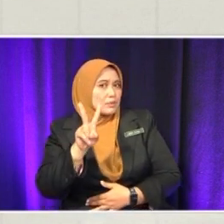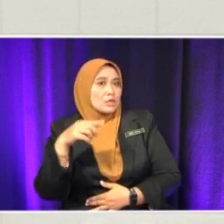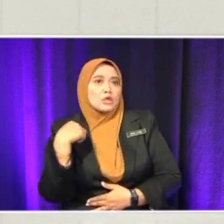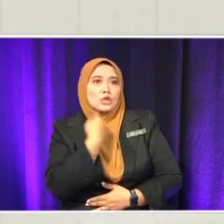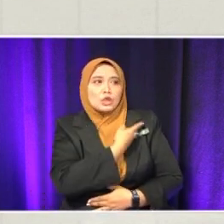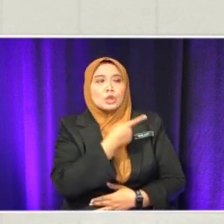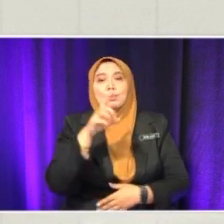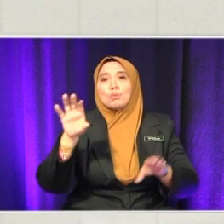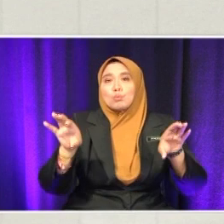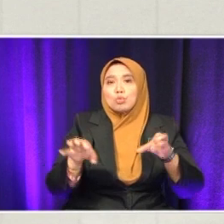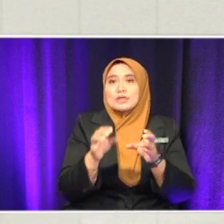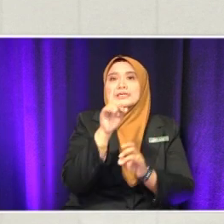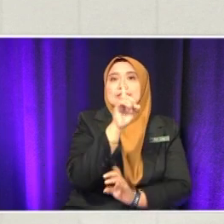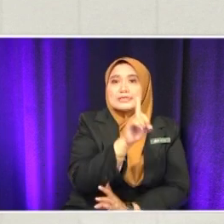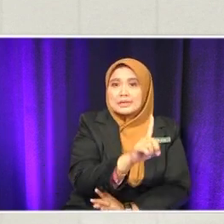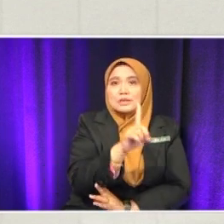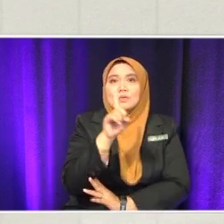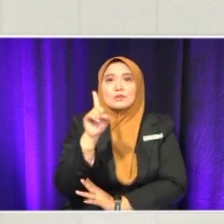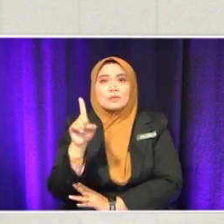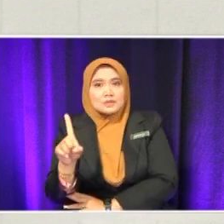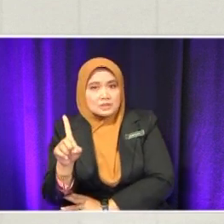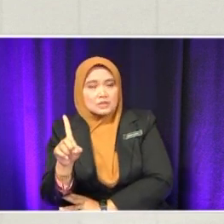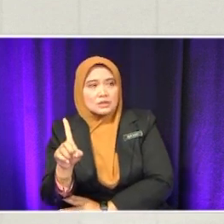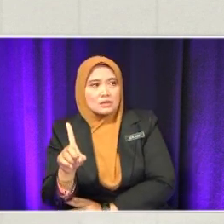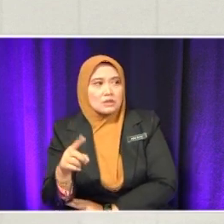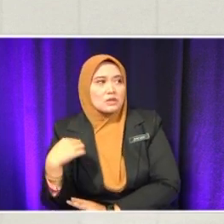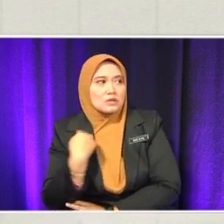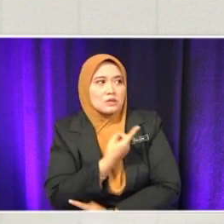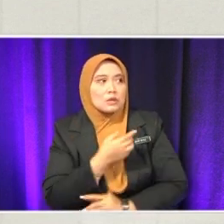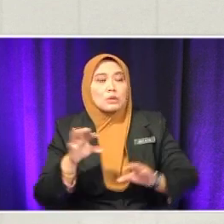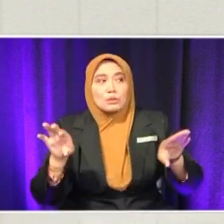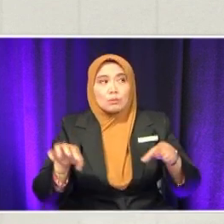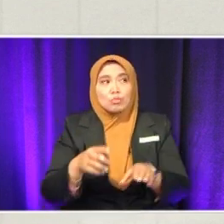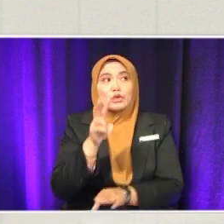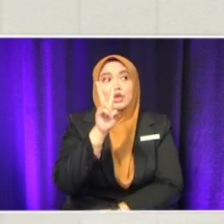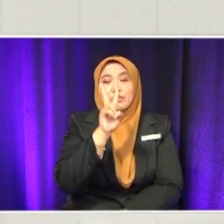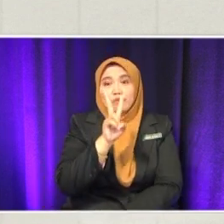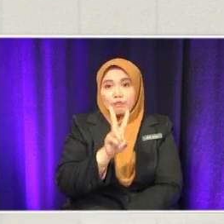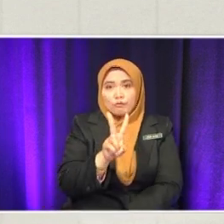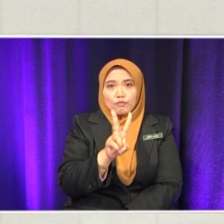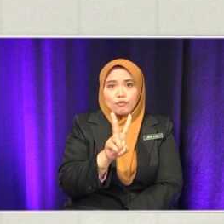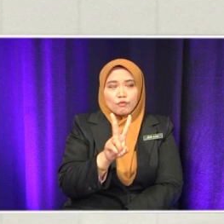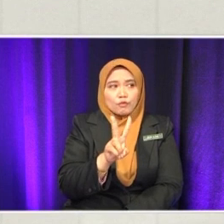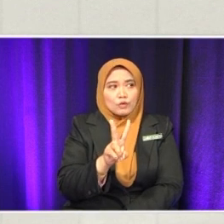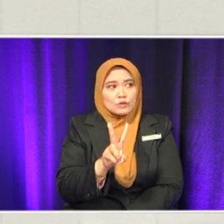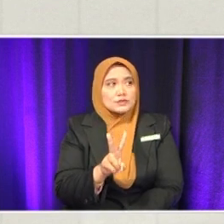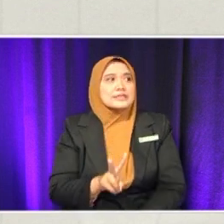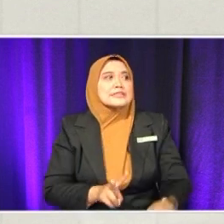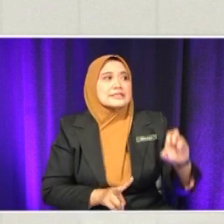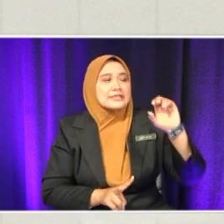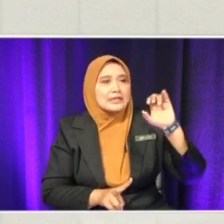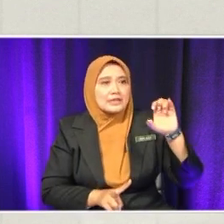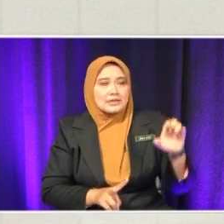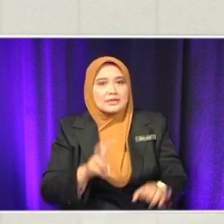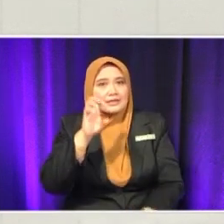persatu. Kita buat satu persatu. Okey. So kita buat V dulu. So V. Kita ada bucu-bucu E, F, G